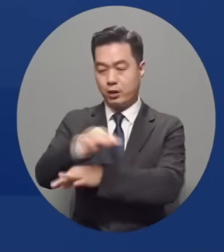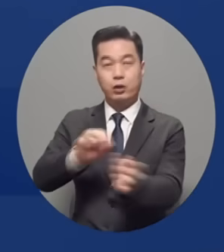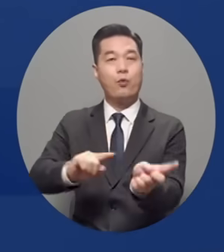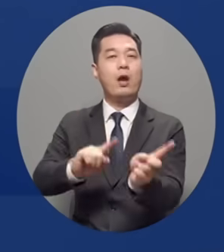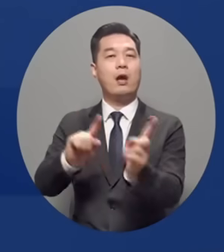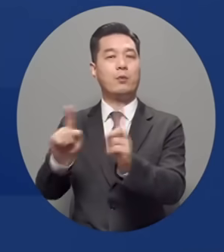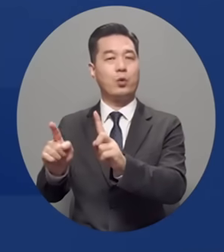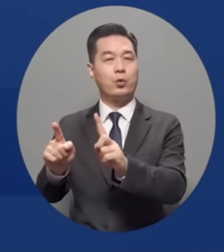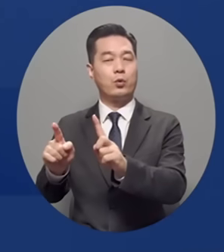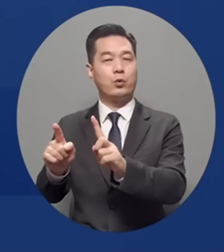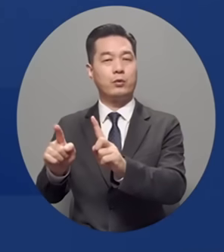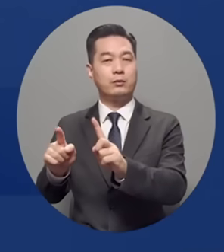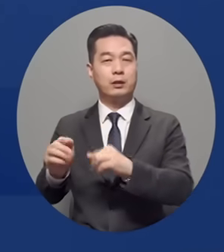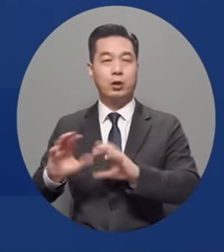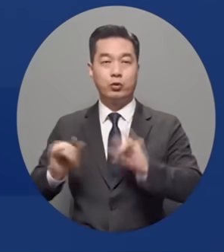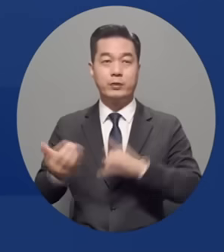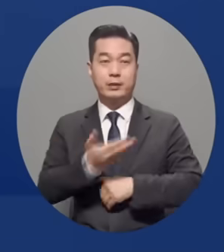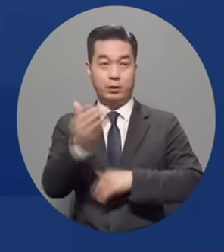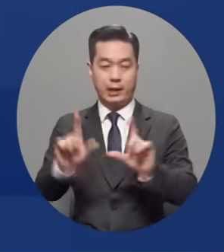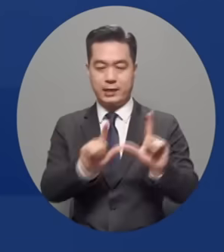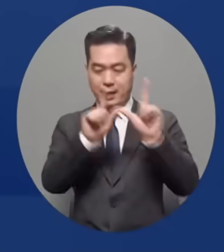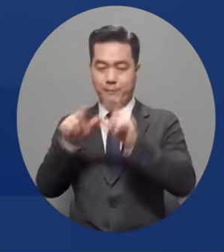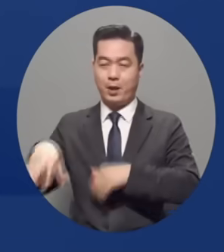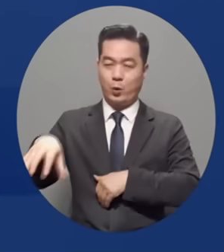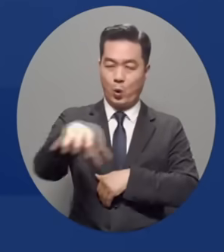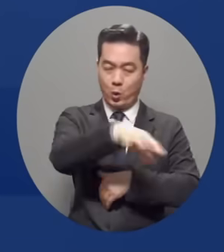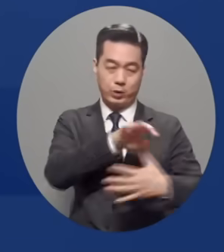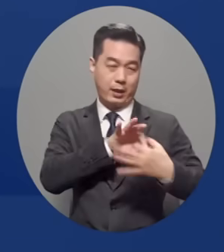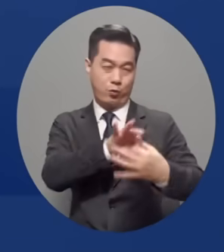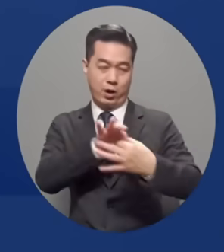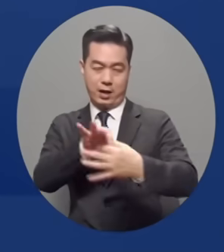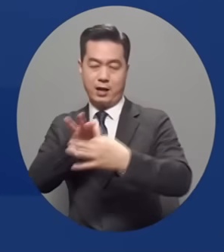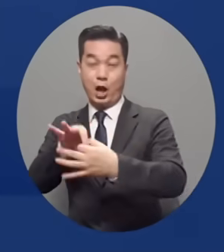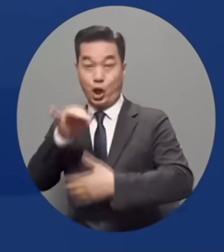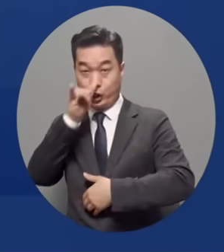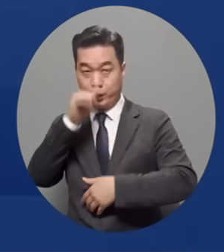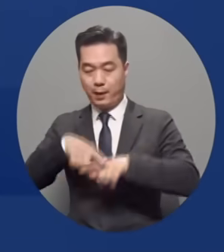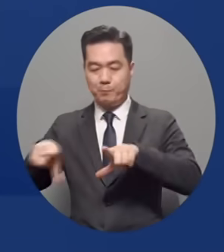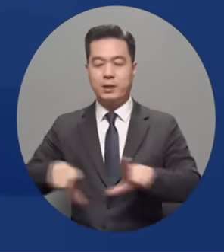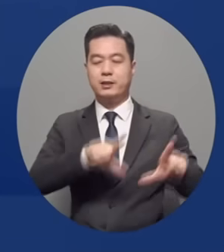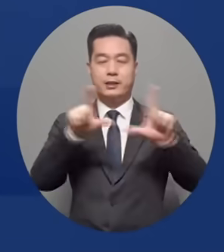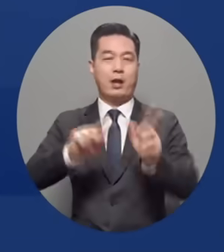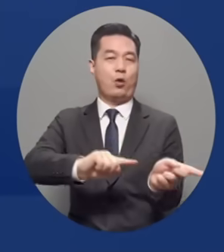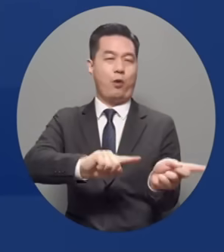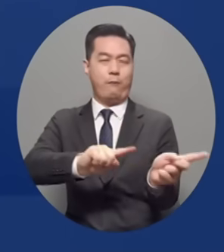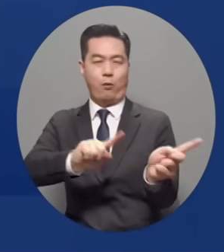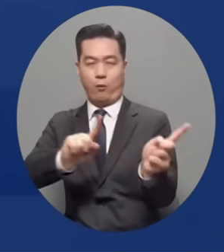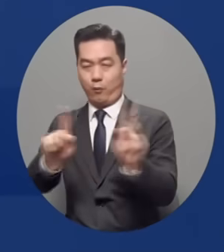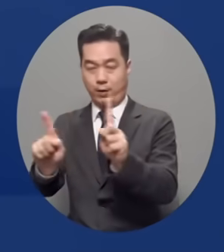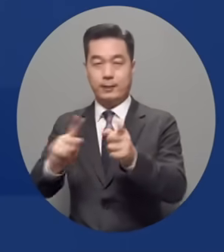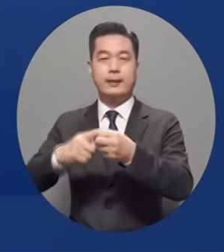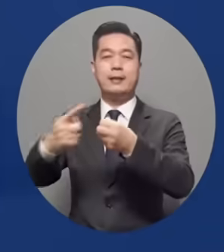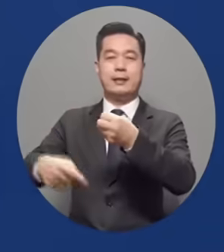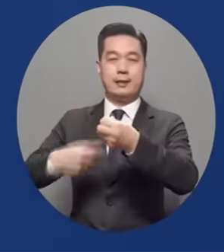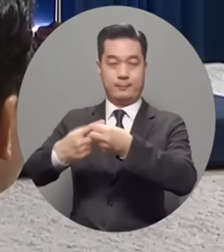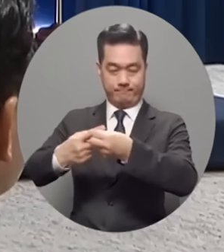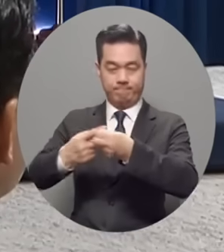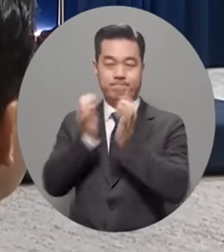여러분의 삶에 구석구석 전해지는 민생 회복의 한 해로